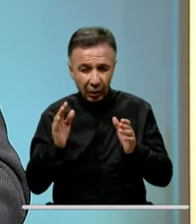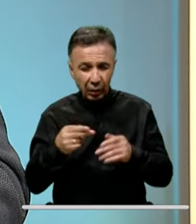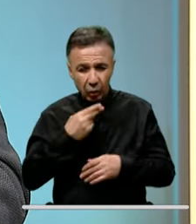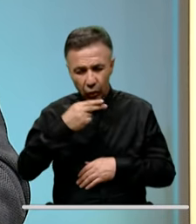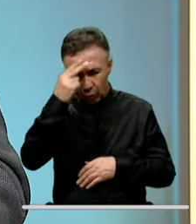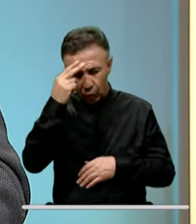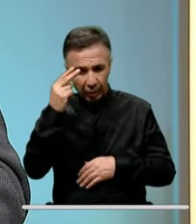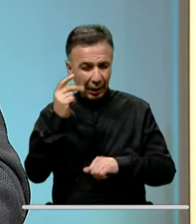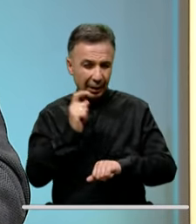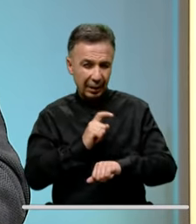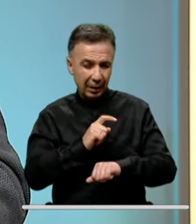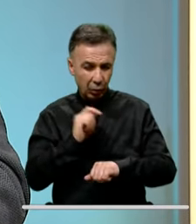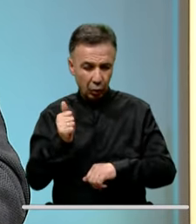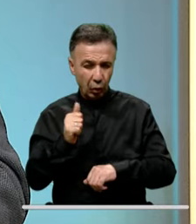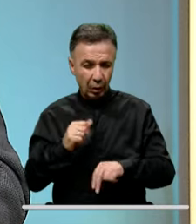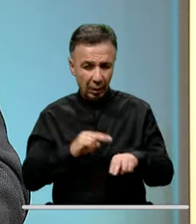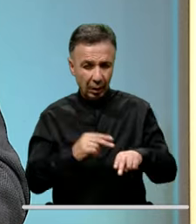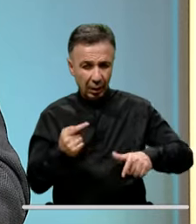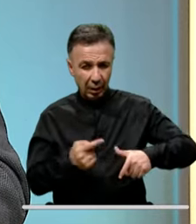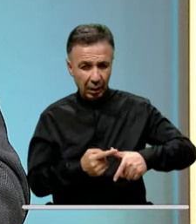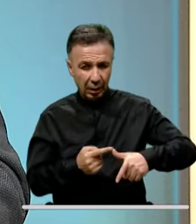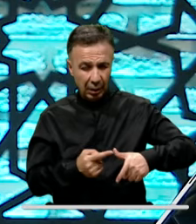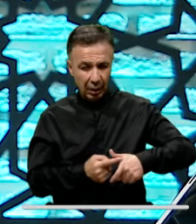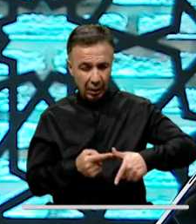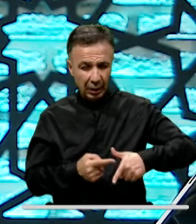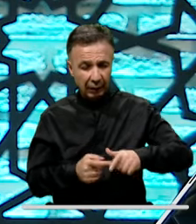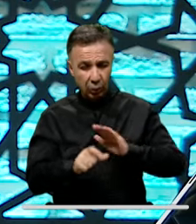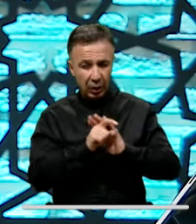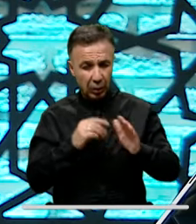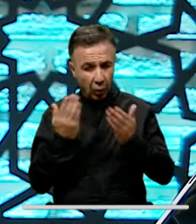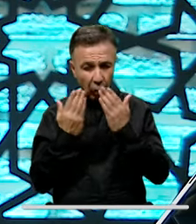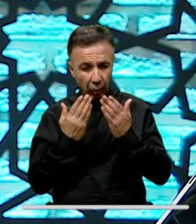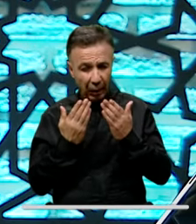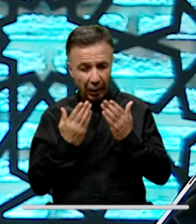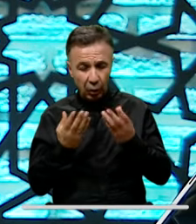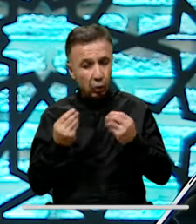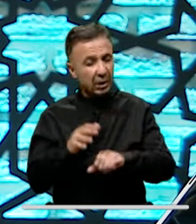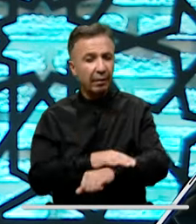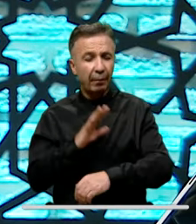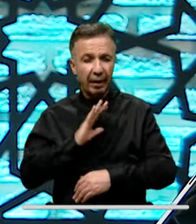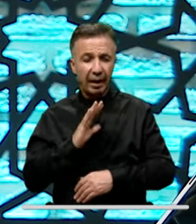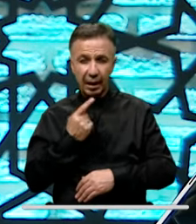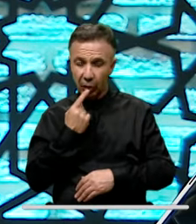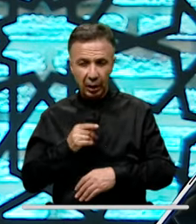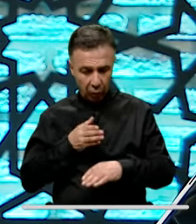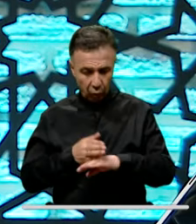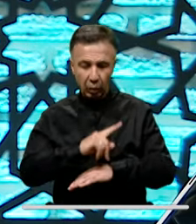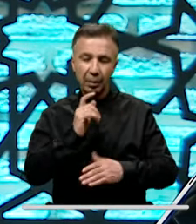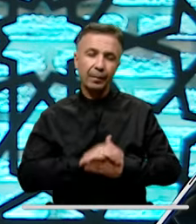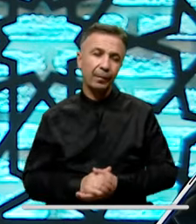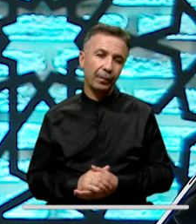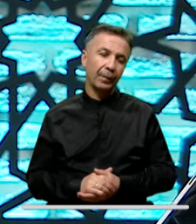böyle bir şey var mı? Hemen soralım Hatice Anne. Bakalım hocam ne diyecek? Bize dua et. Biz de senin için dua edelim.